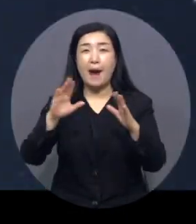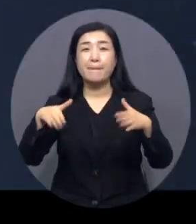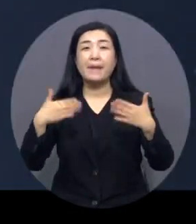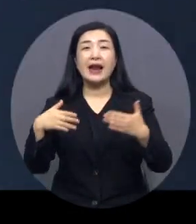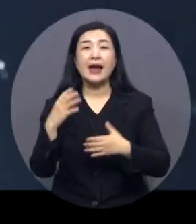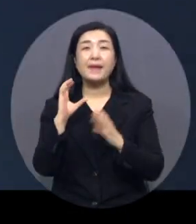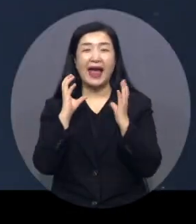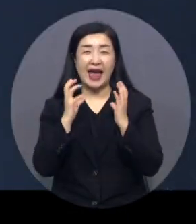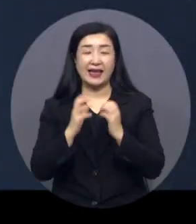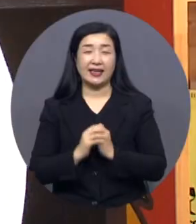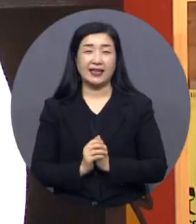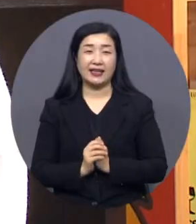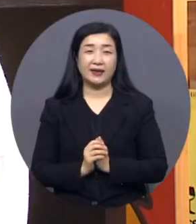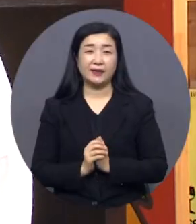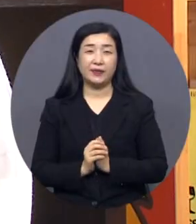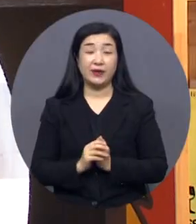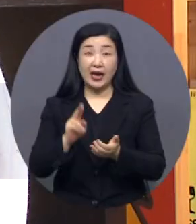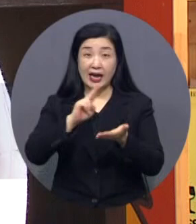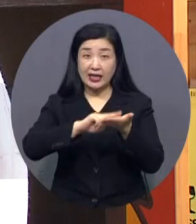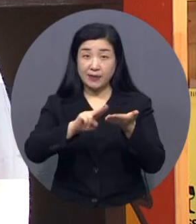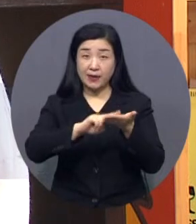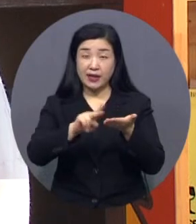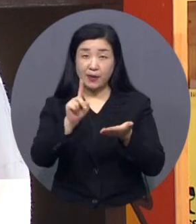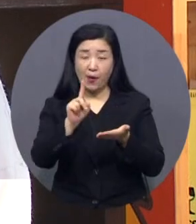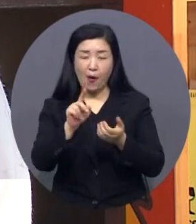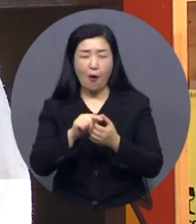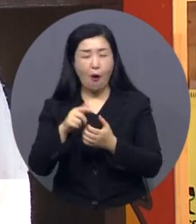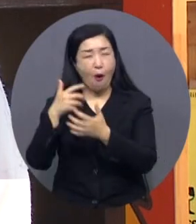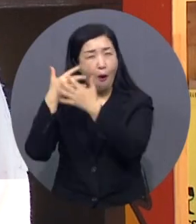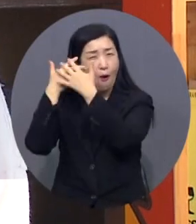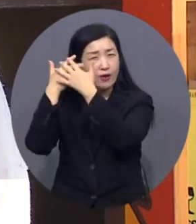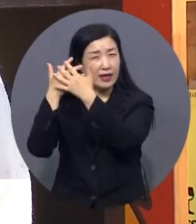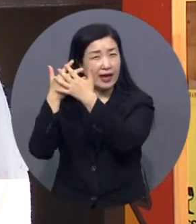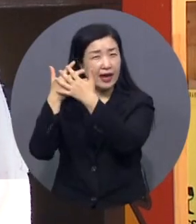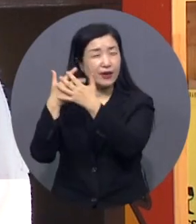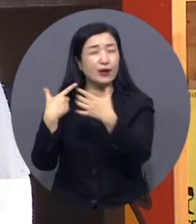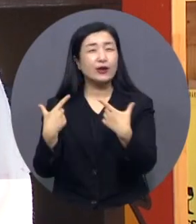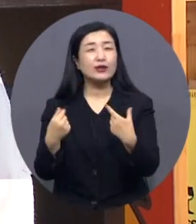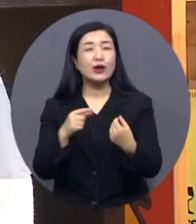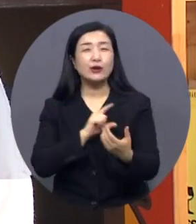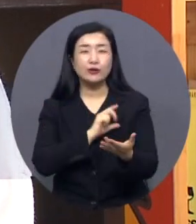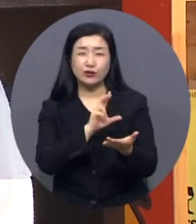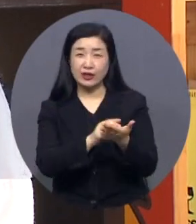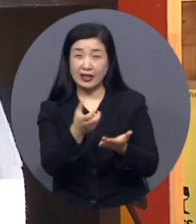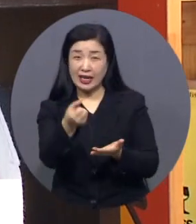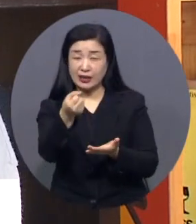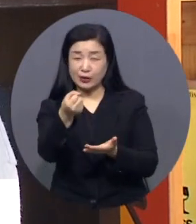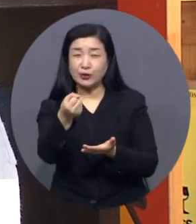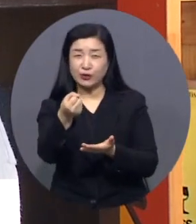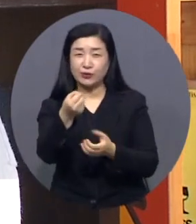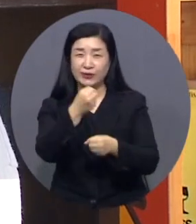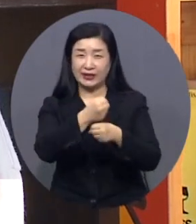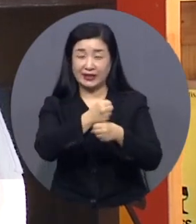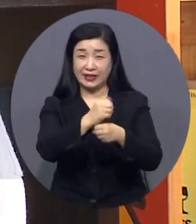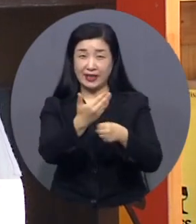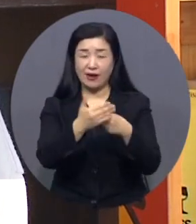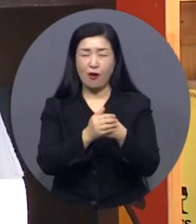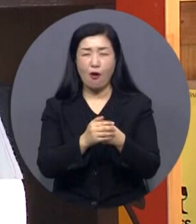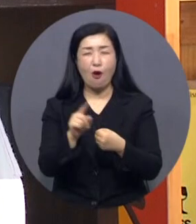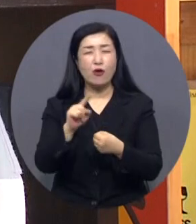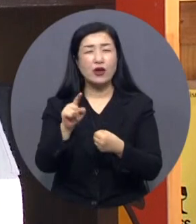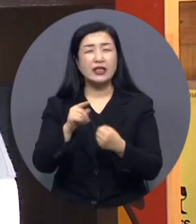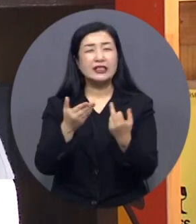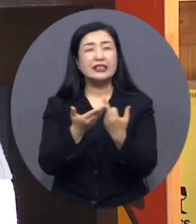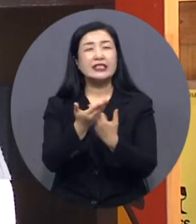아입니다. 애니메이션은 우리가 상상하는 소재를 갖고 하잖아요. 그게 어쩌면 제주